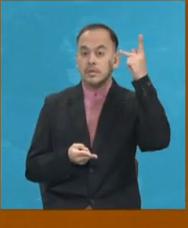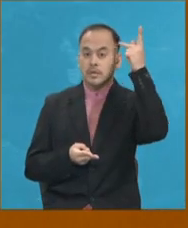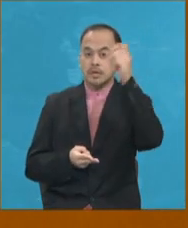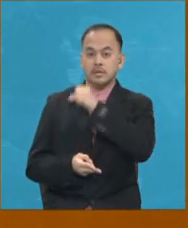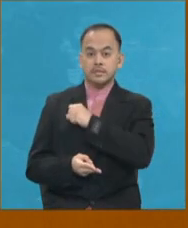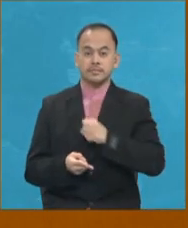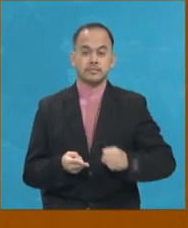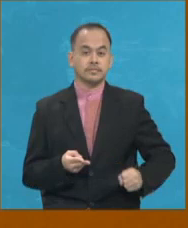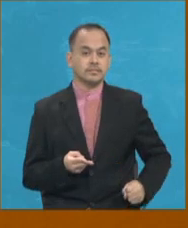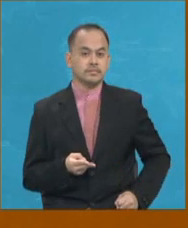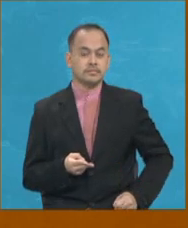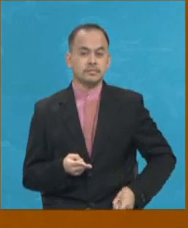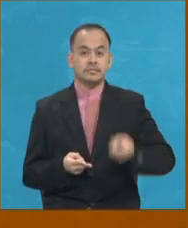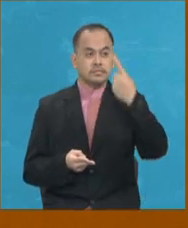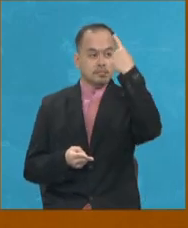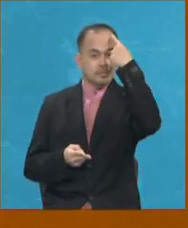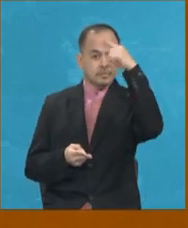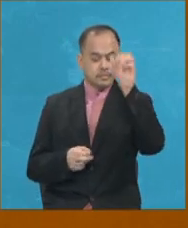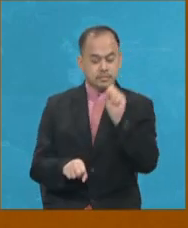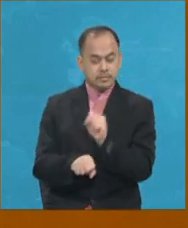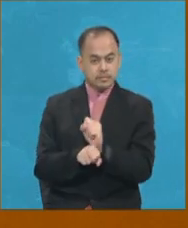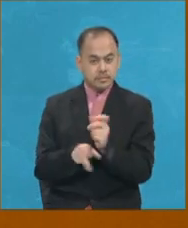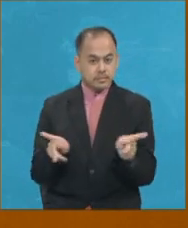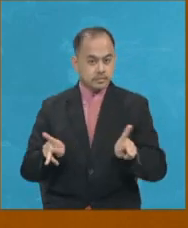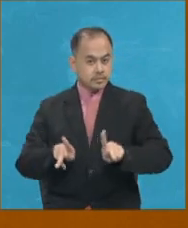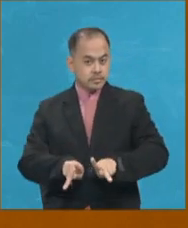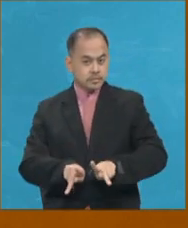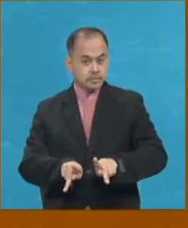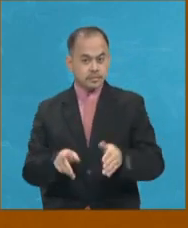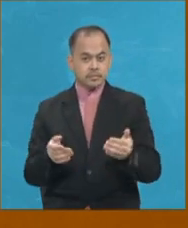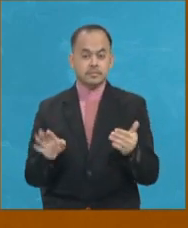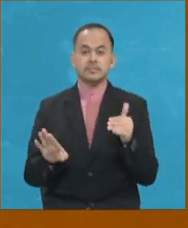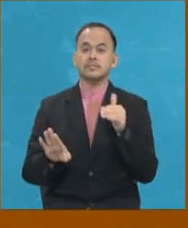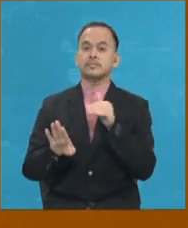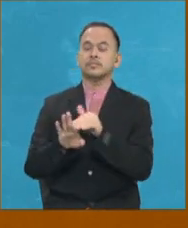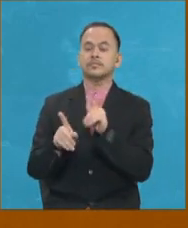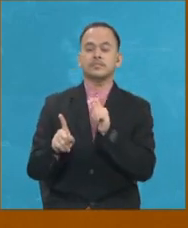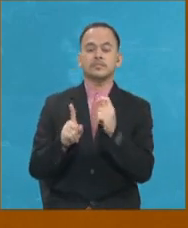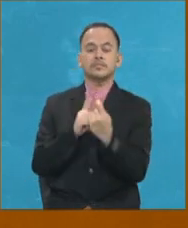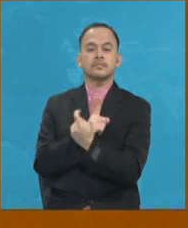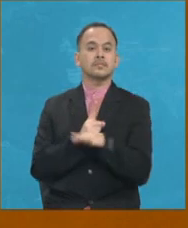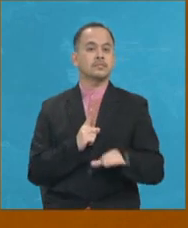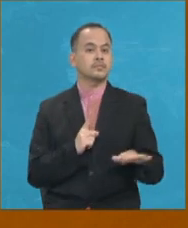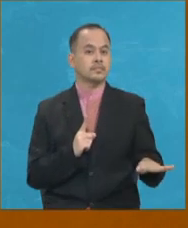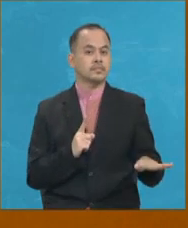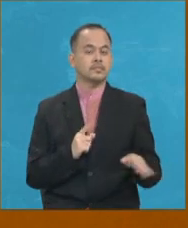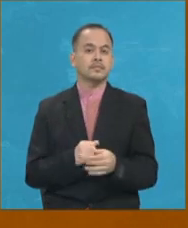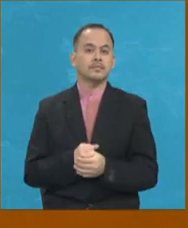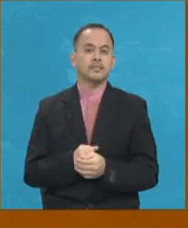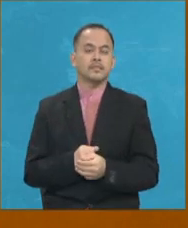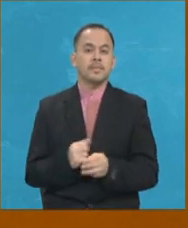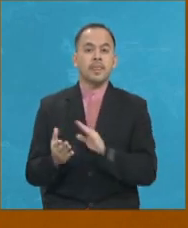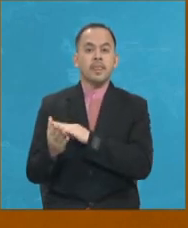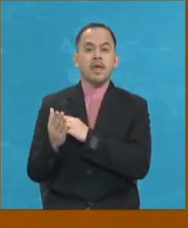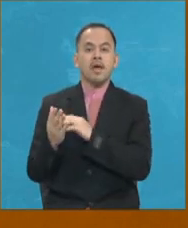bagi memberikan peluang pekerjaan kepada anak-anak tempatkan pula men